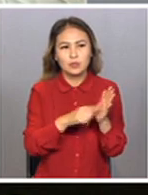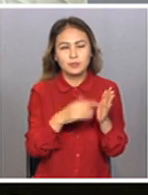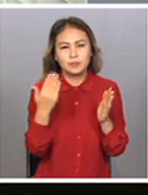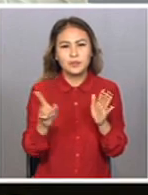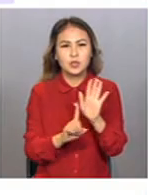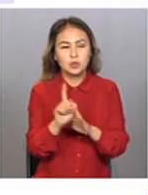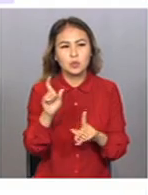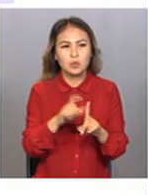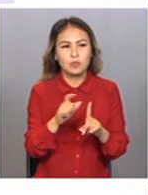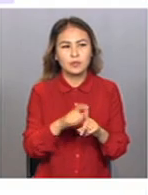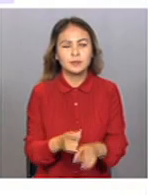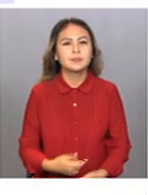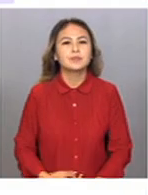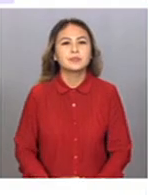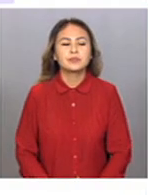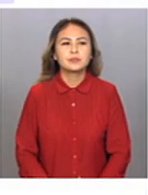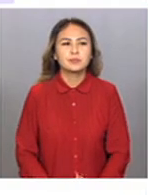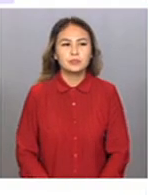слов.